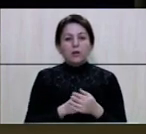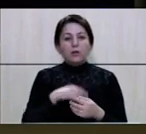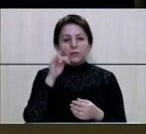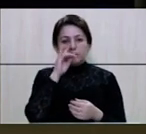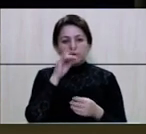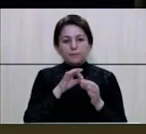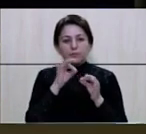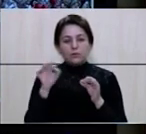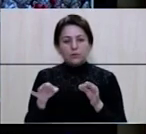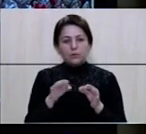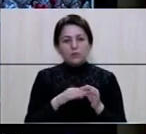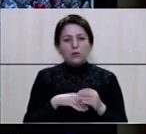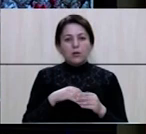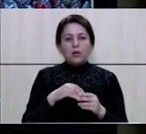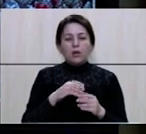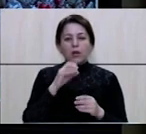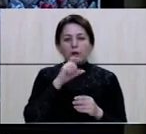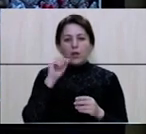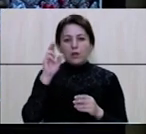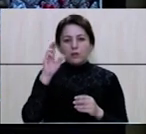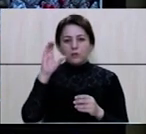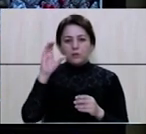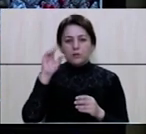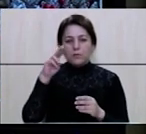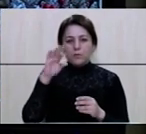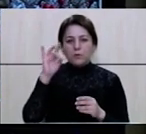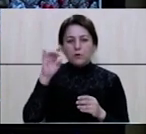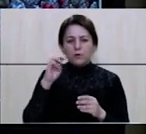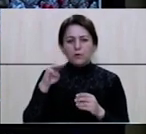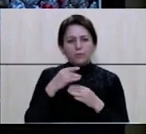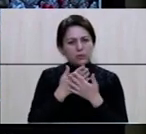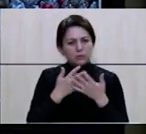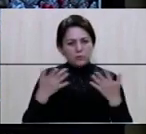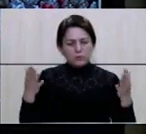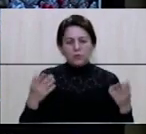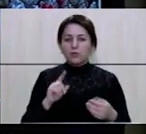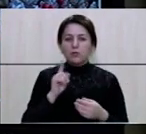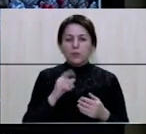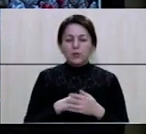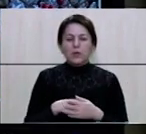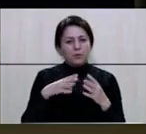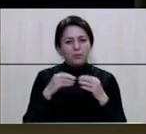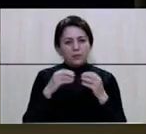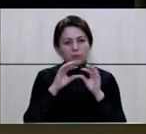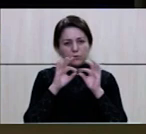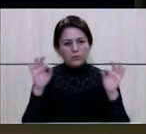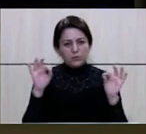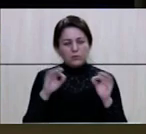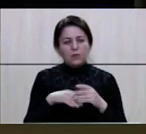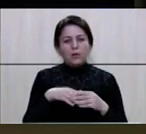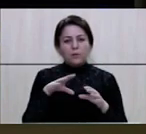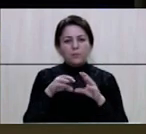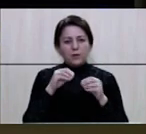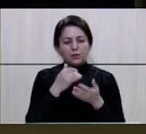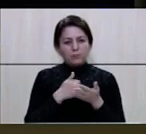Samarqand viloyatining eksport mahsulotlari nimalardan iborat ekan? Paxta tolasi,